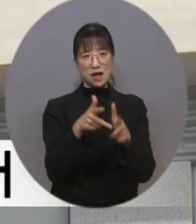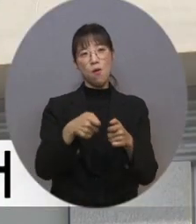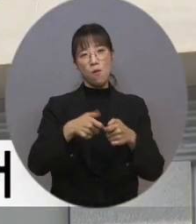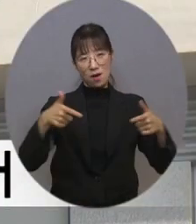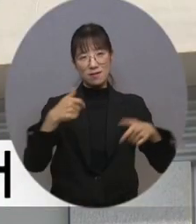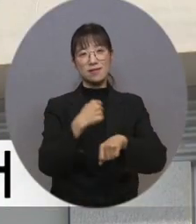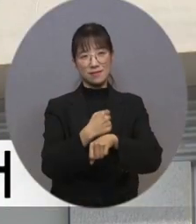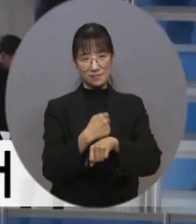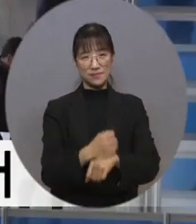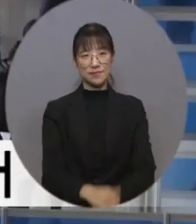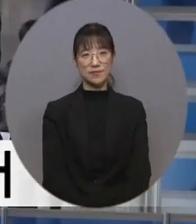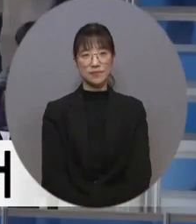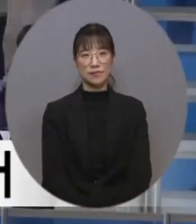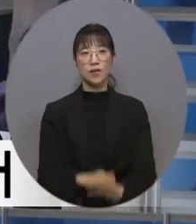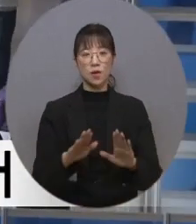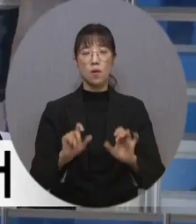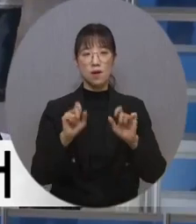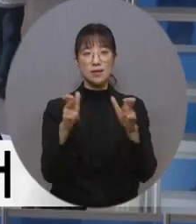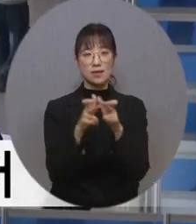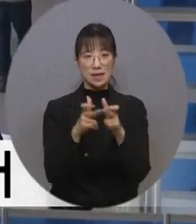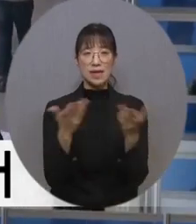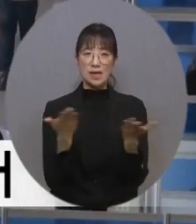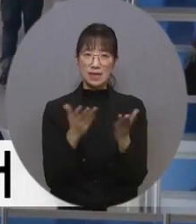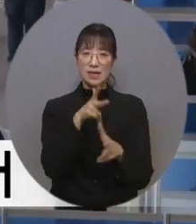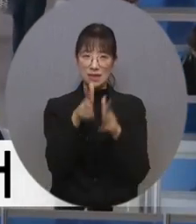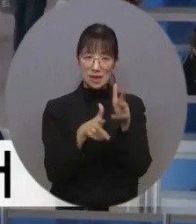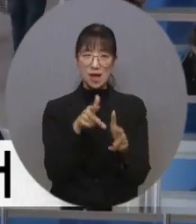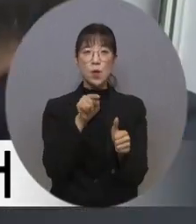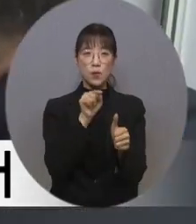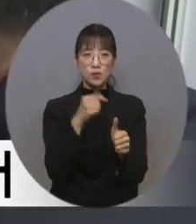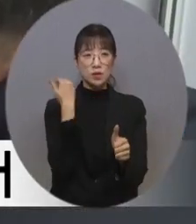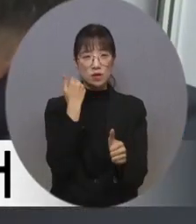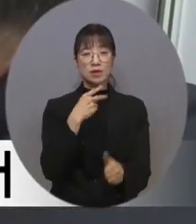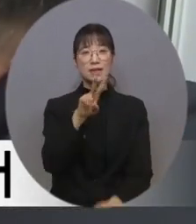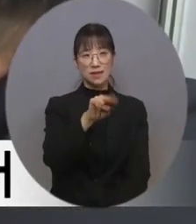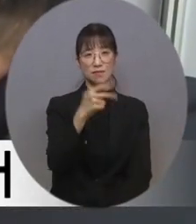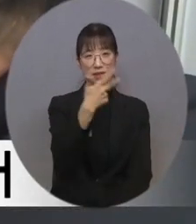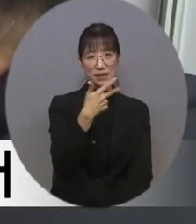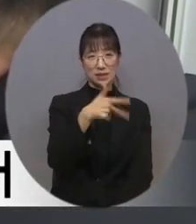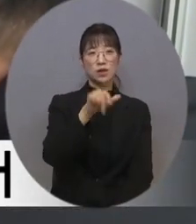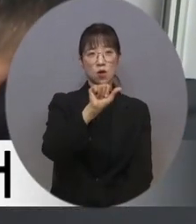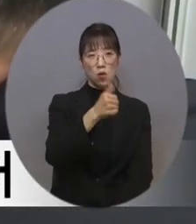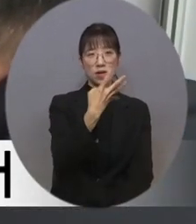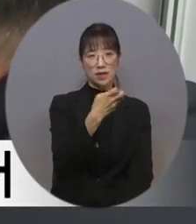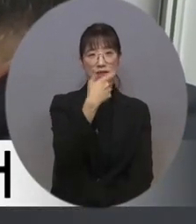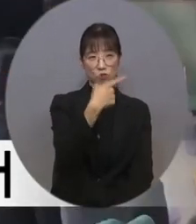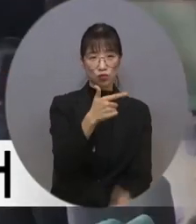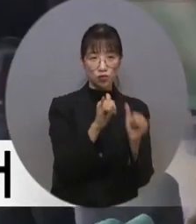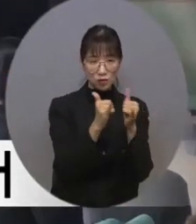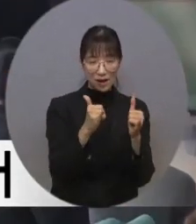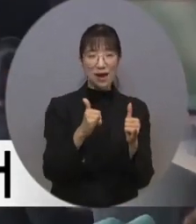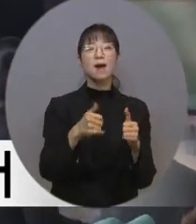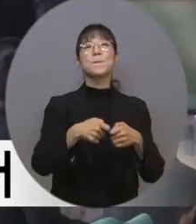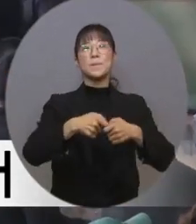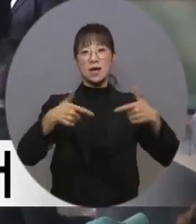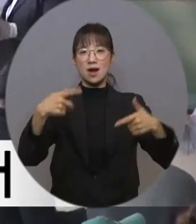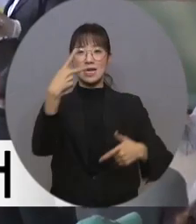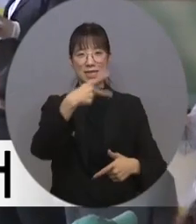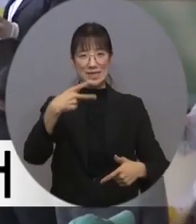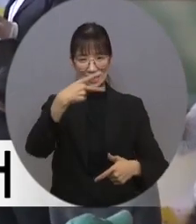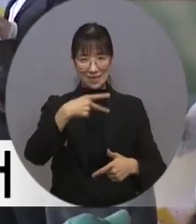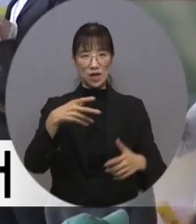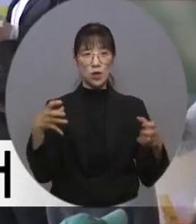시행한다고 밝혔습니다 올해 장인 일자리 사업 대상자는 지난해 27,500 마흔여섯 명에서 2000명